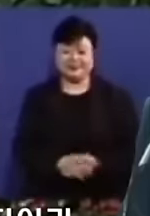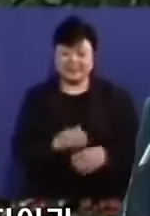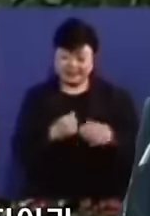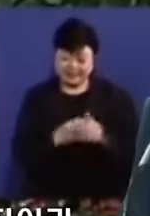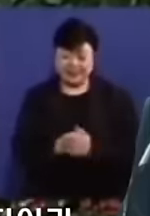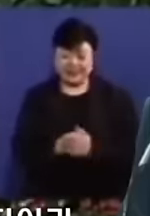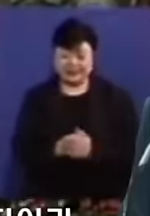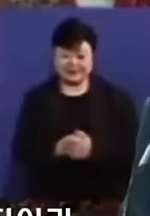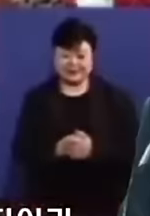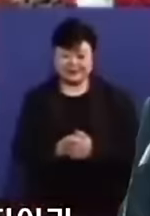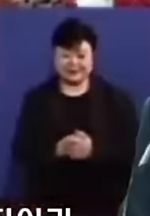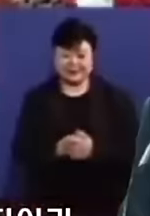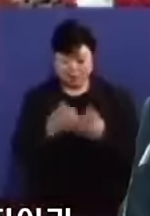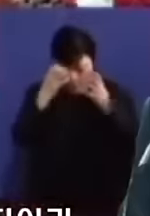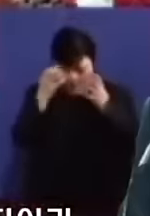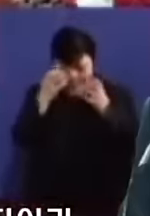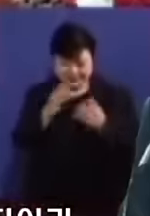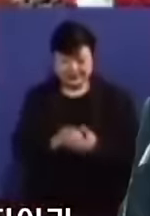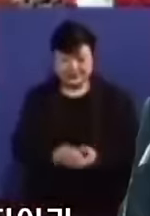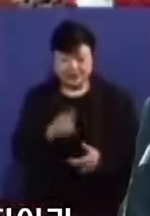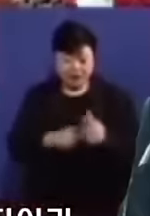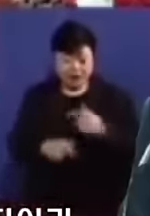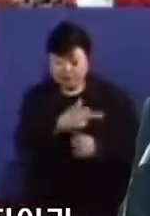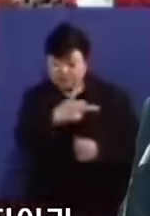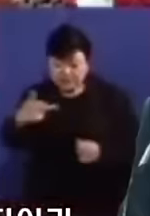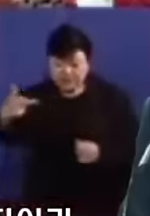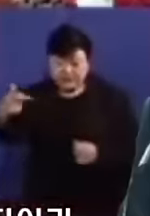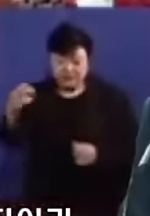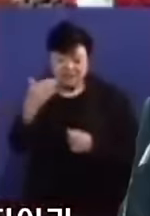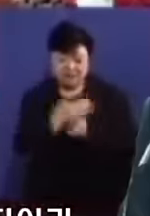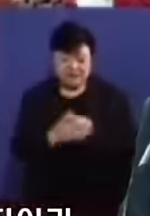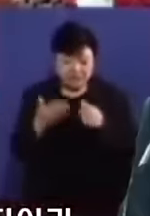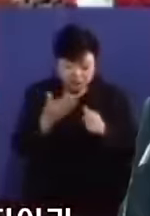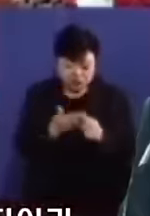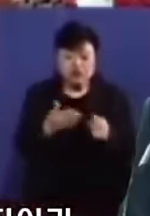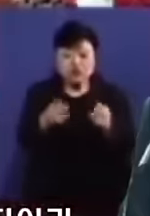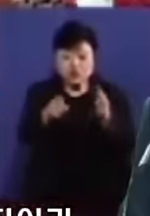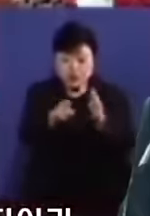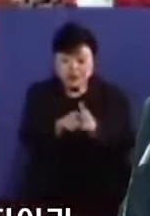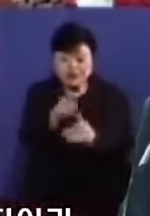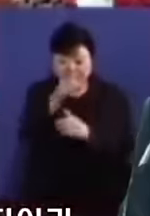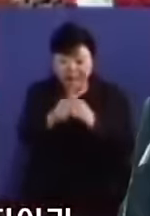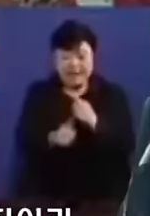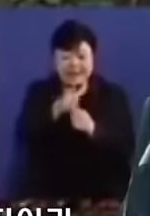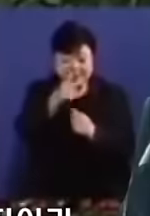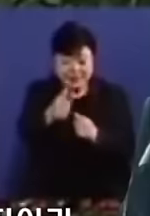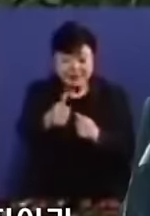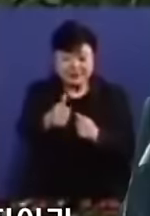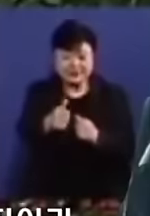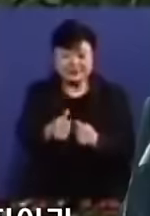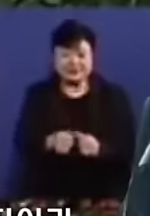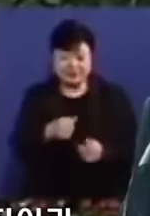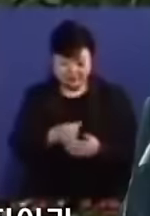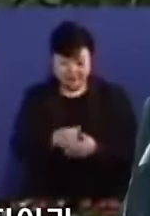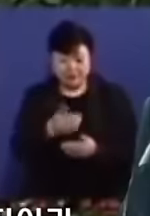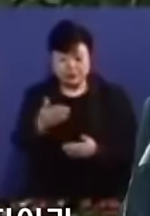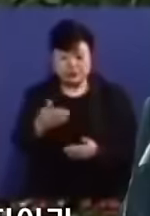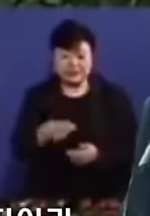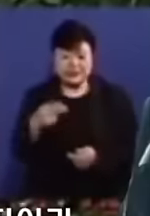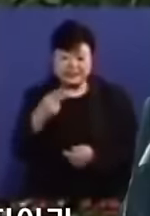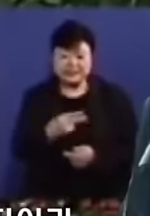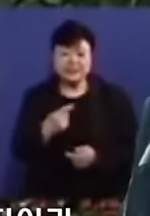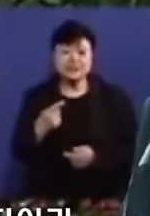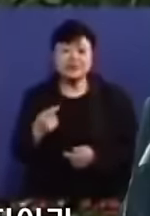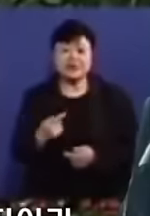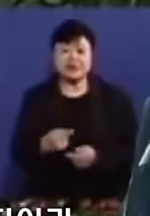그러므로 고난은 더 큰 은혜를 주기 위해서 하나님이 작정하신 것입니다.